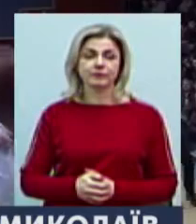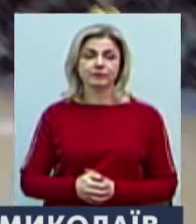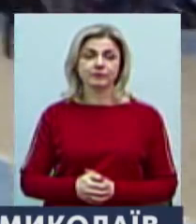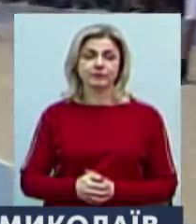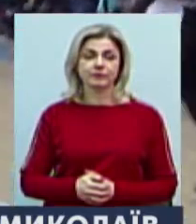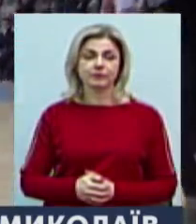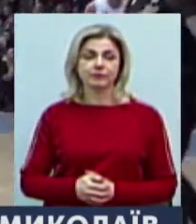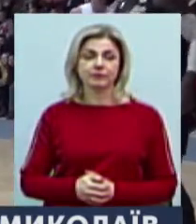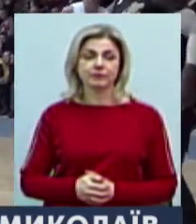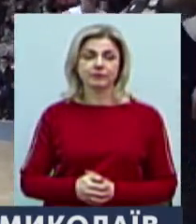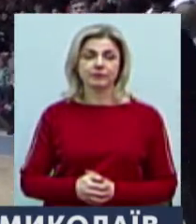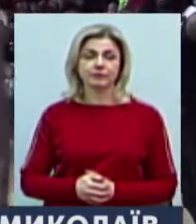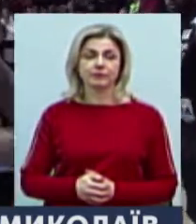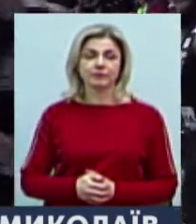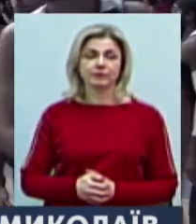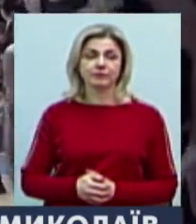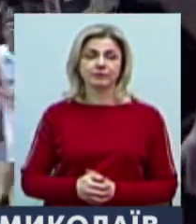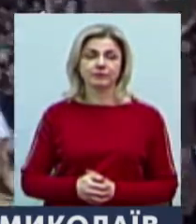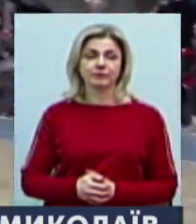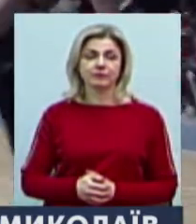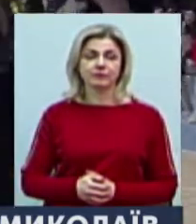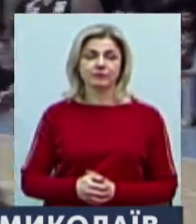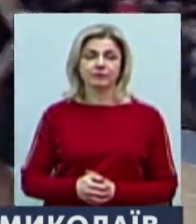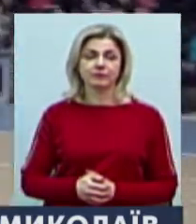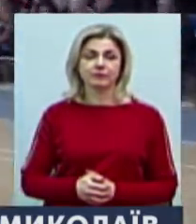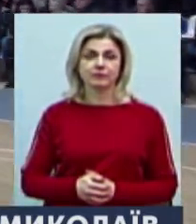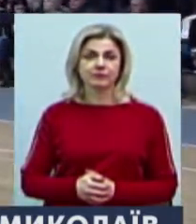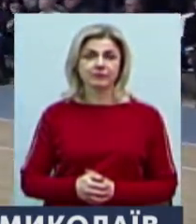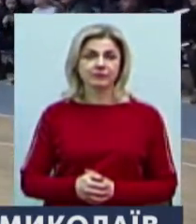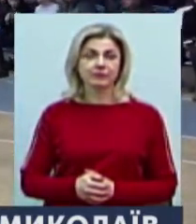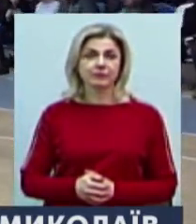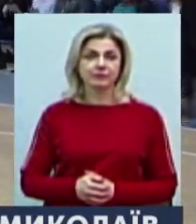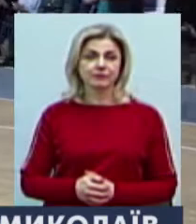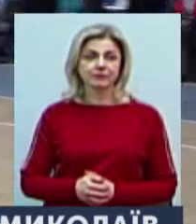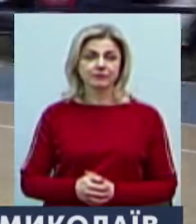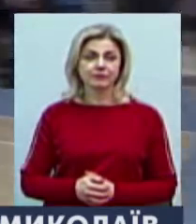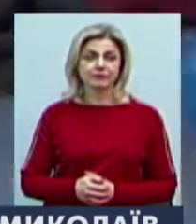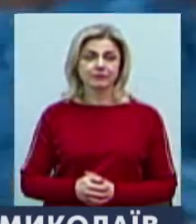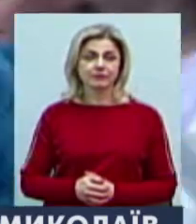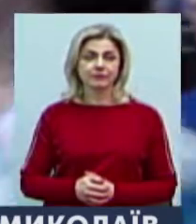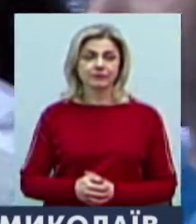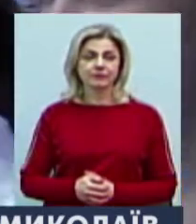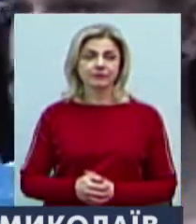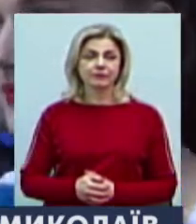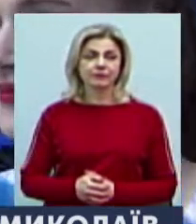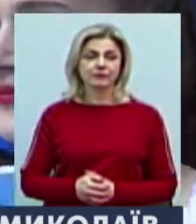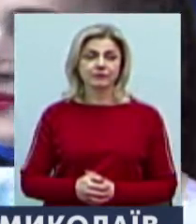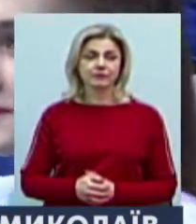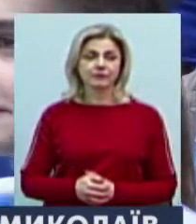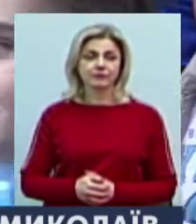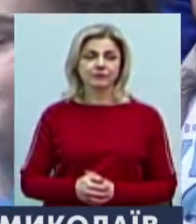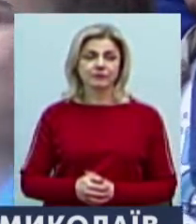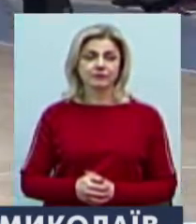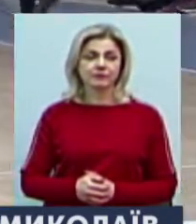один пункт. Гості обрали тактику фолу. Все той же Сергій Попов реалізував один кидок з лінії штрафних. Кияни мали 13 секунд на вирішальну